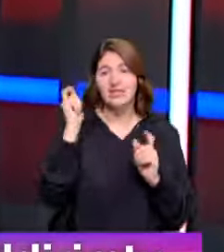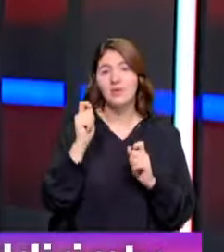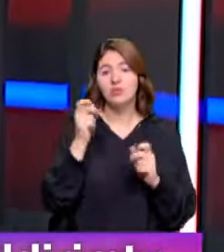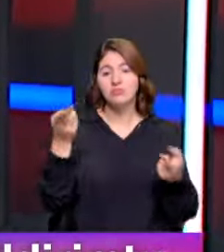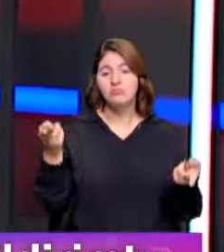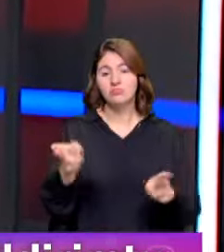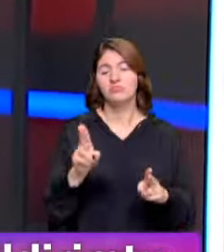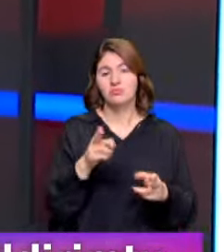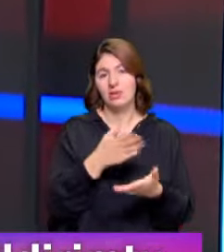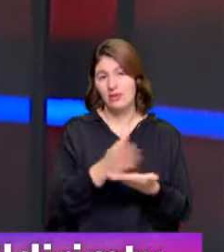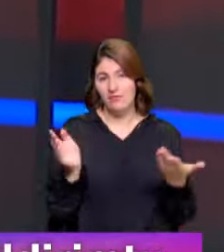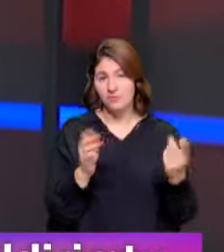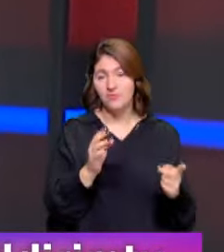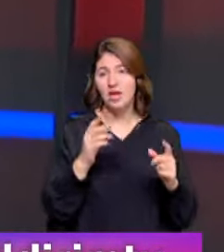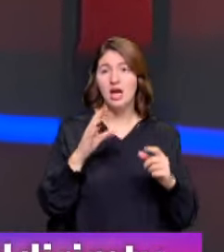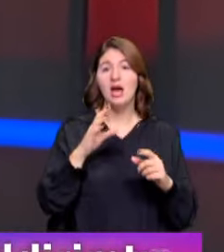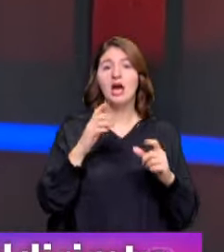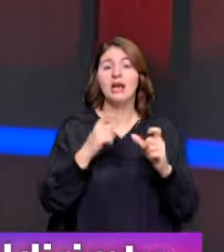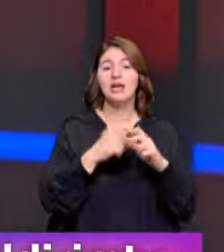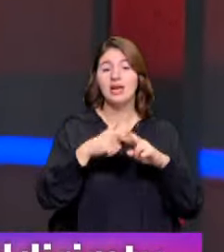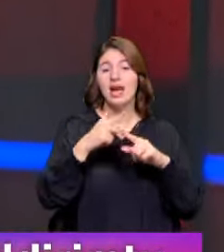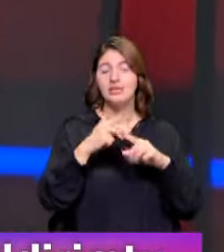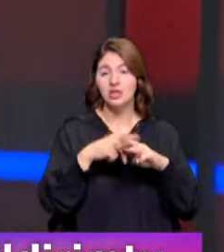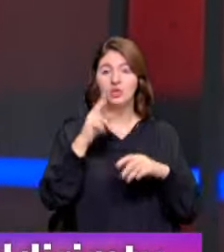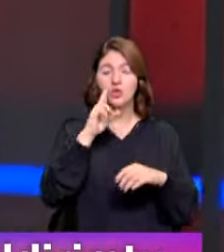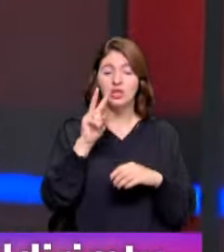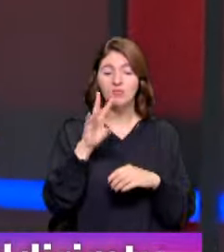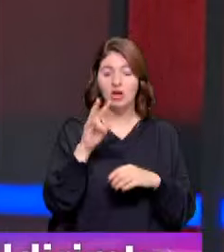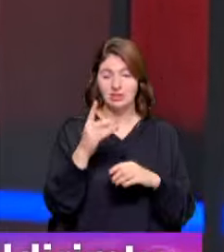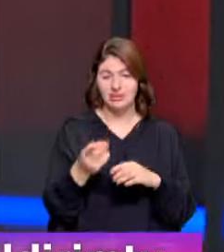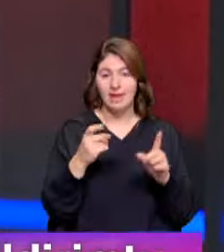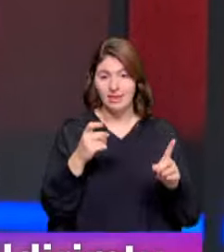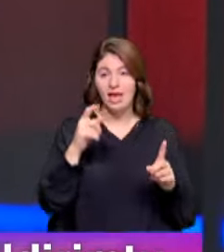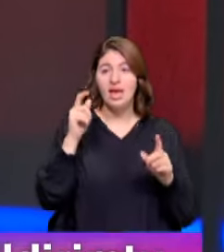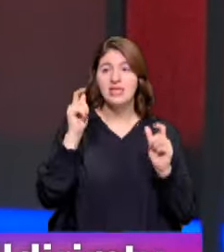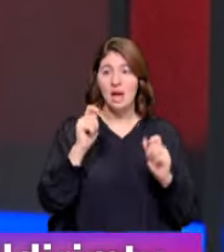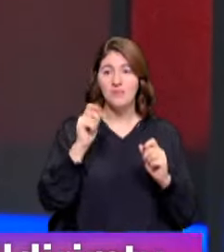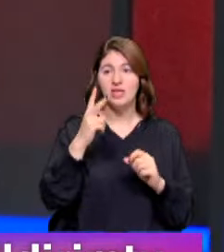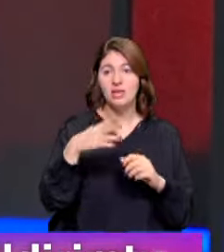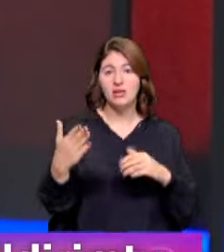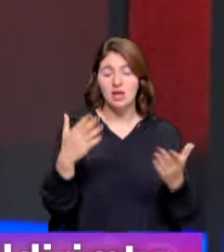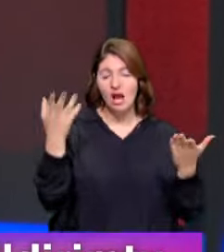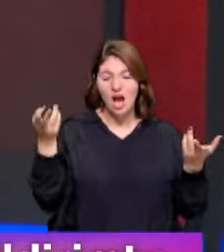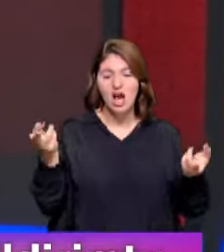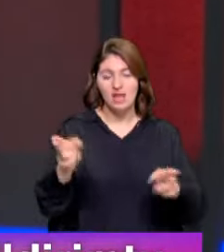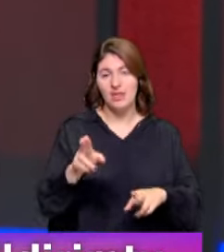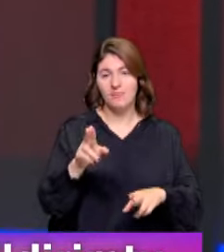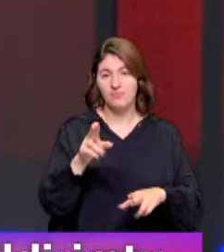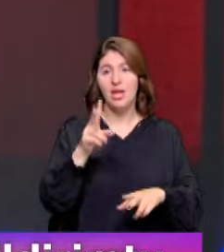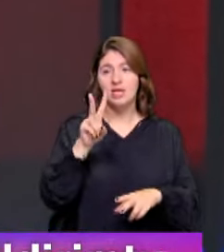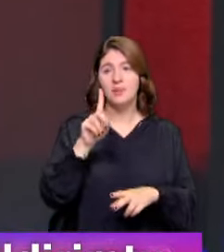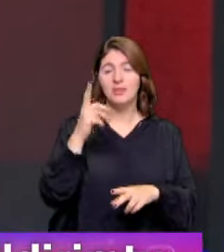yaptığı soykırımla devam ediyoruz. Gazze şeridinde son 24 saatte işlediği iki ayrı katliamda